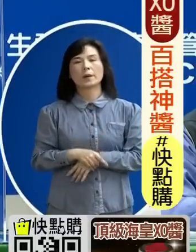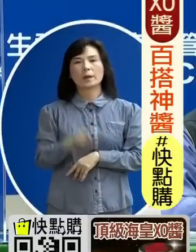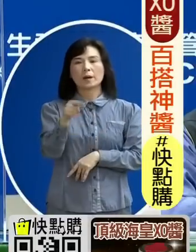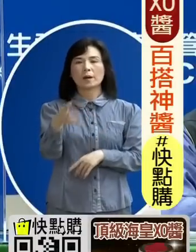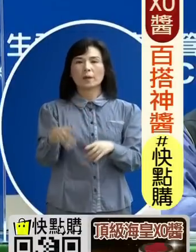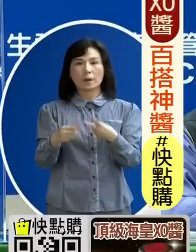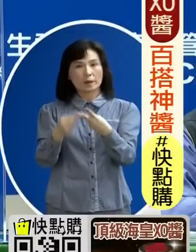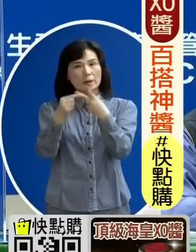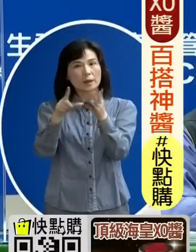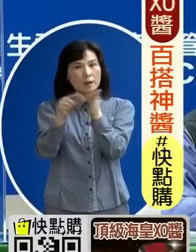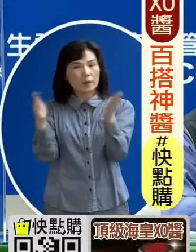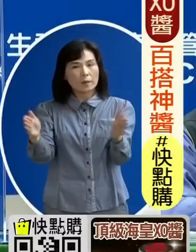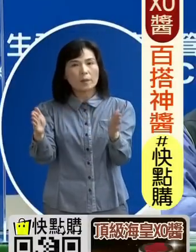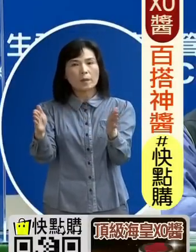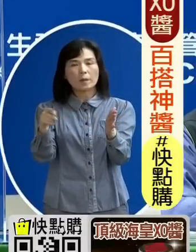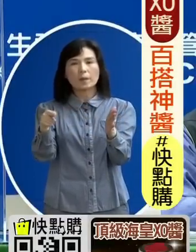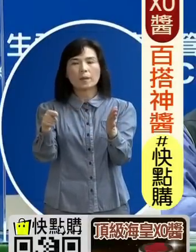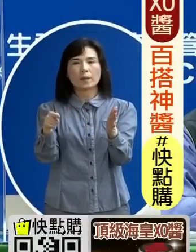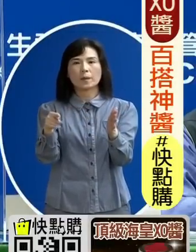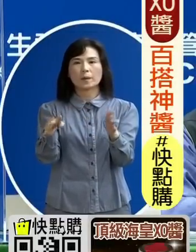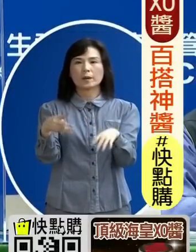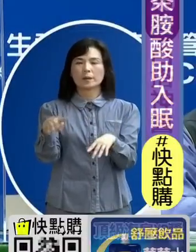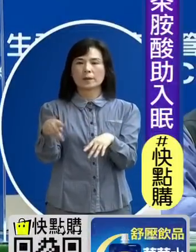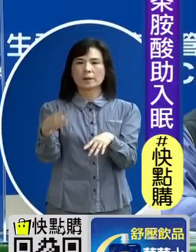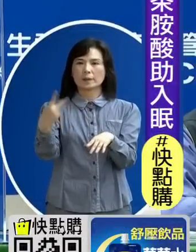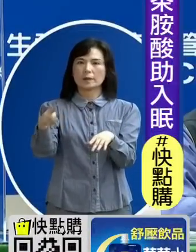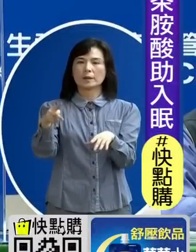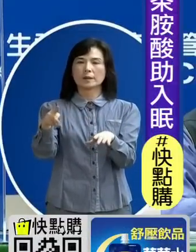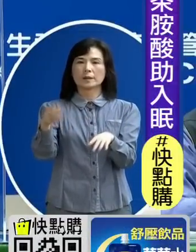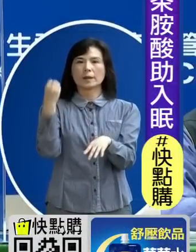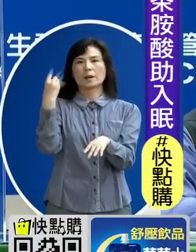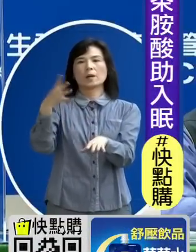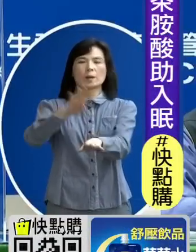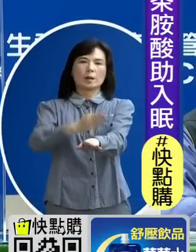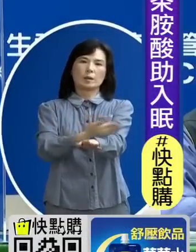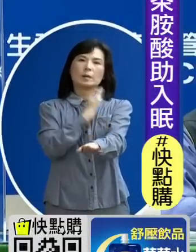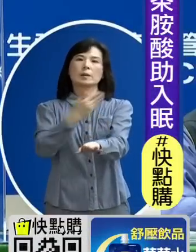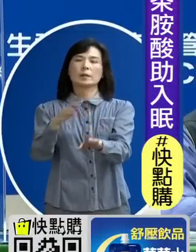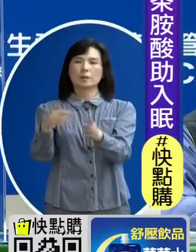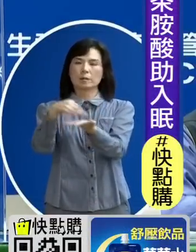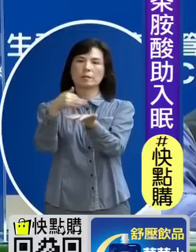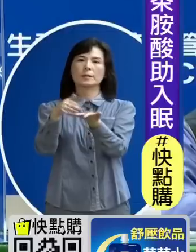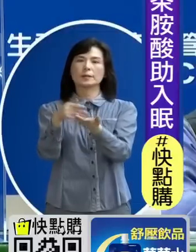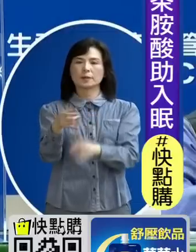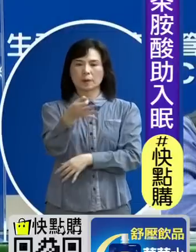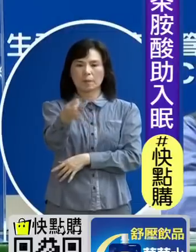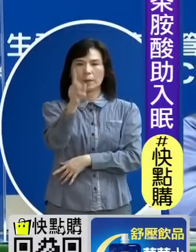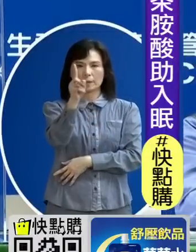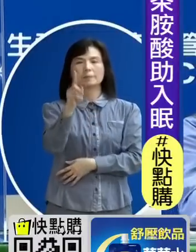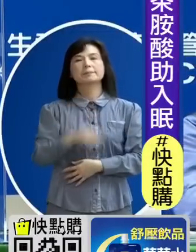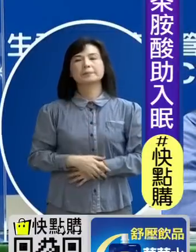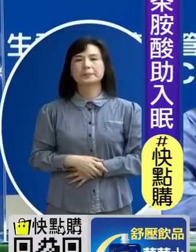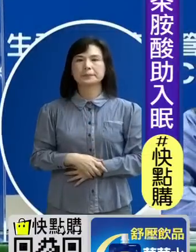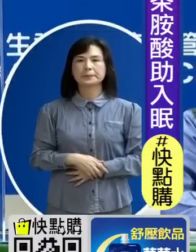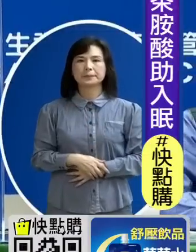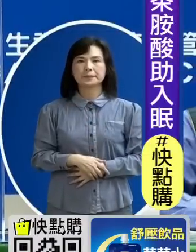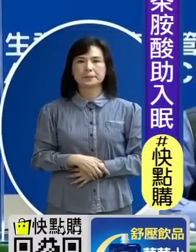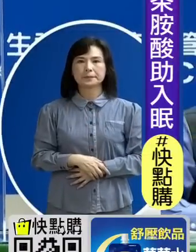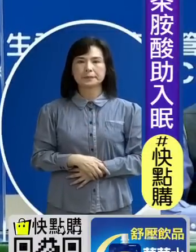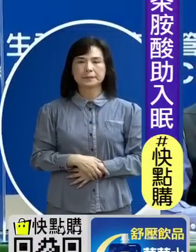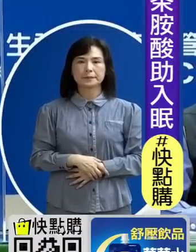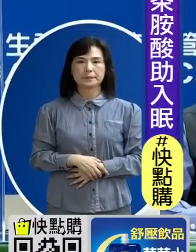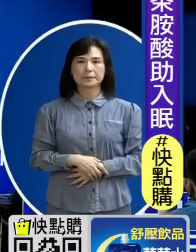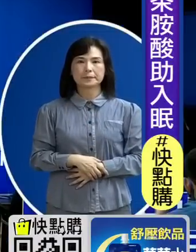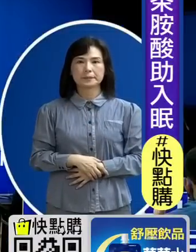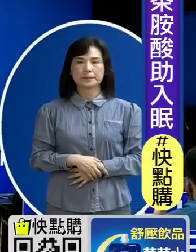样的，所以我会觉得说经济部他昨天晚上写了一篇什么支援澄清，你知道吗？他上面就写错，他说牛耳公